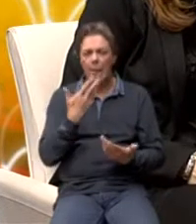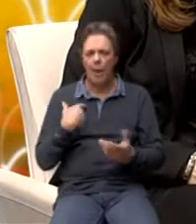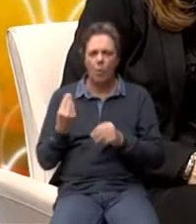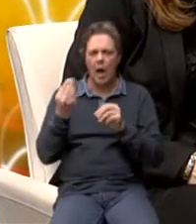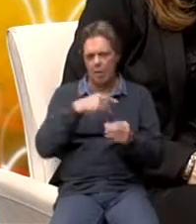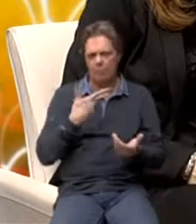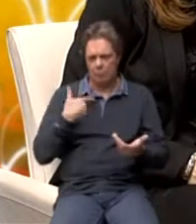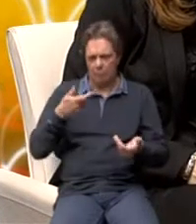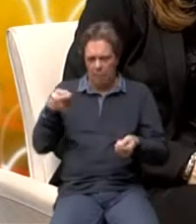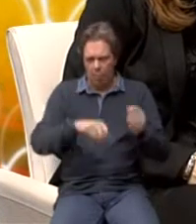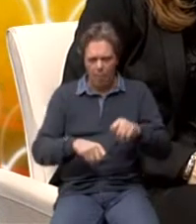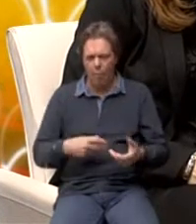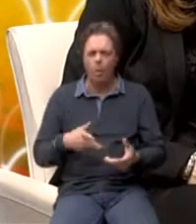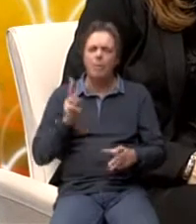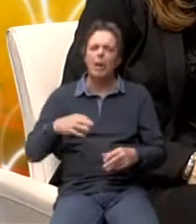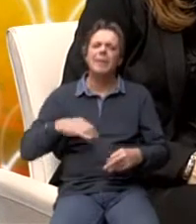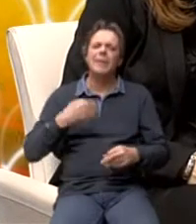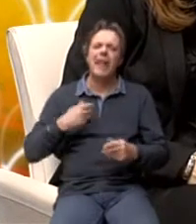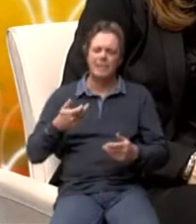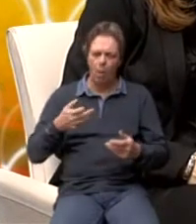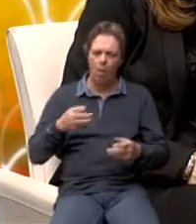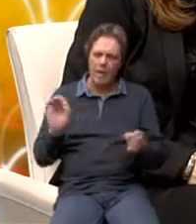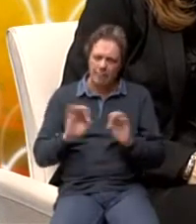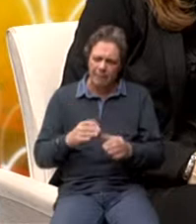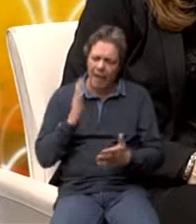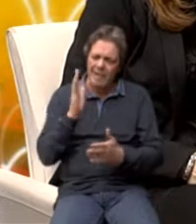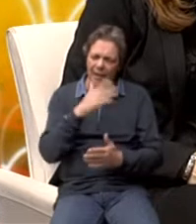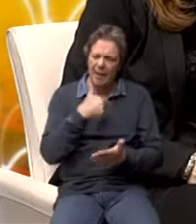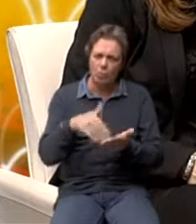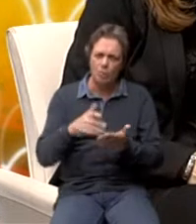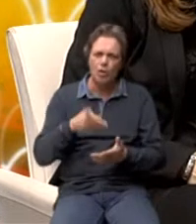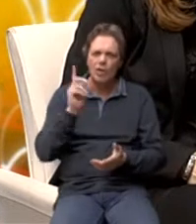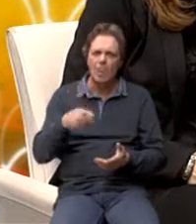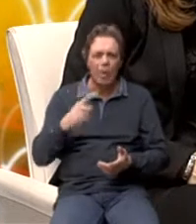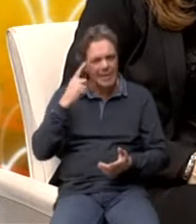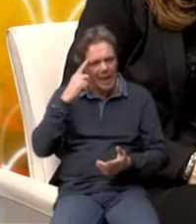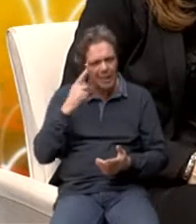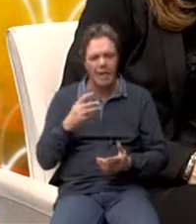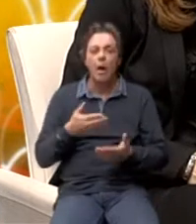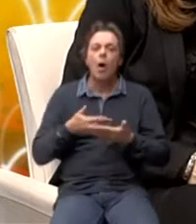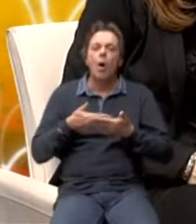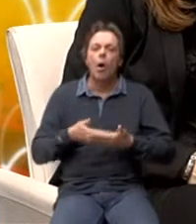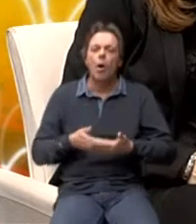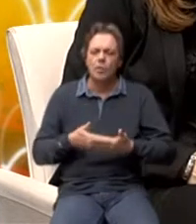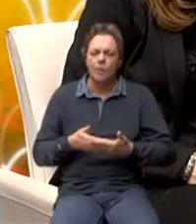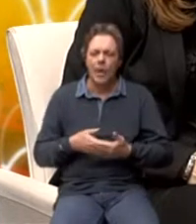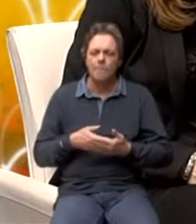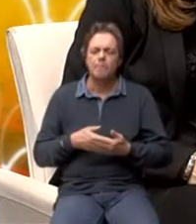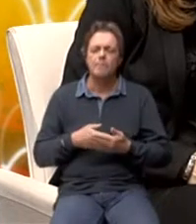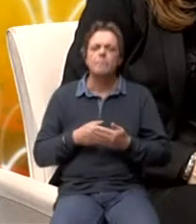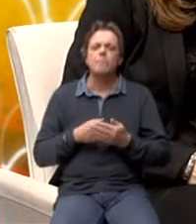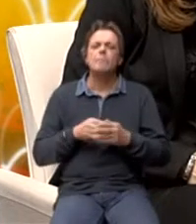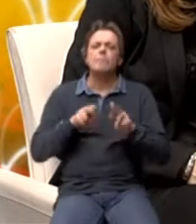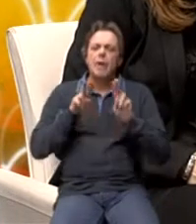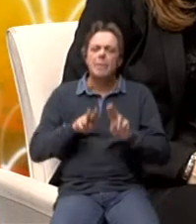dolazi na tržište mora biti zdravstveno ispravna, a svaki od potrošača mora ipak znati osnove pravilne